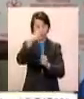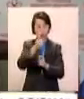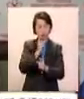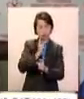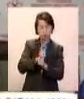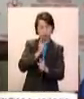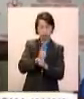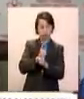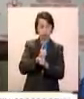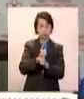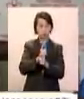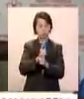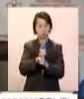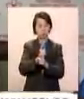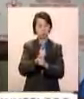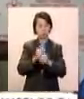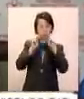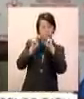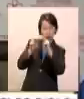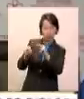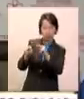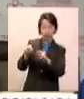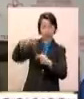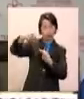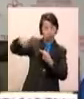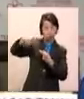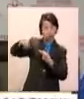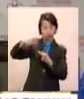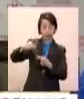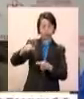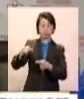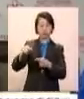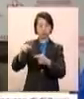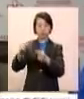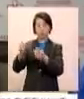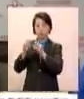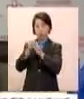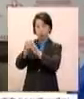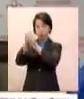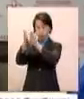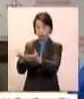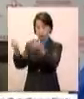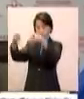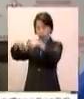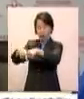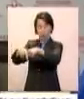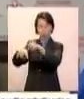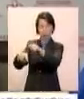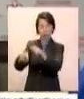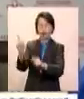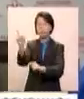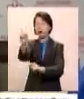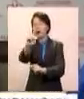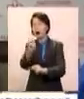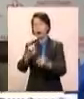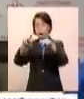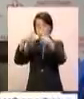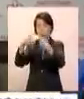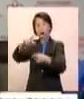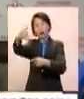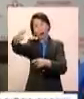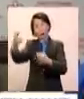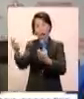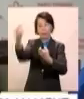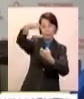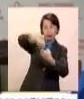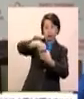betul-betul lihat kualiti yang sebenar pemimpin UMNO ataupun mana-mana parti politik yang lain